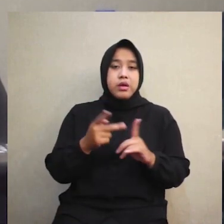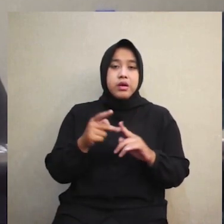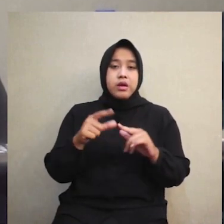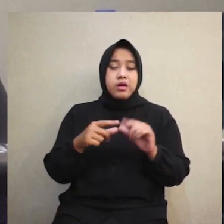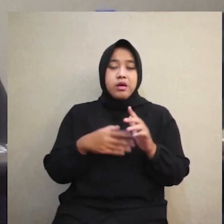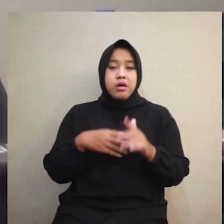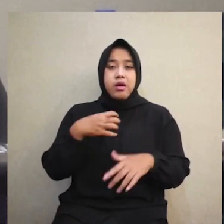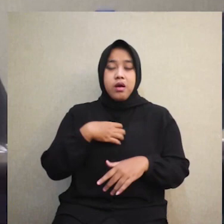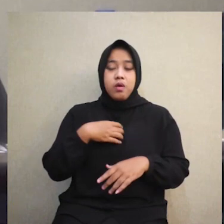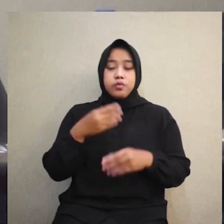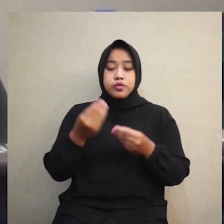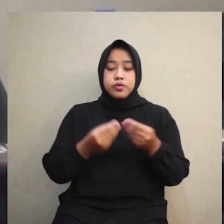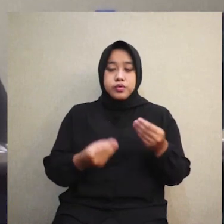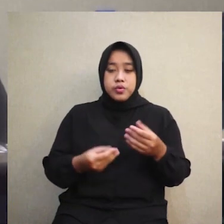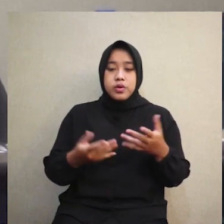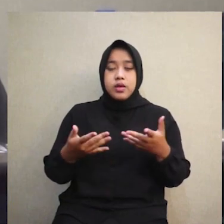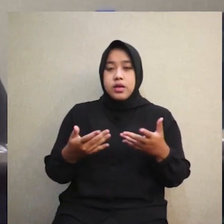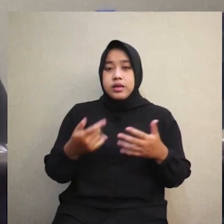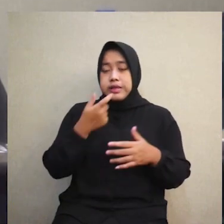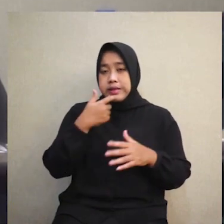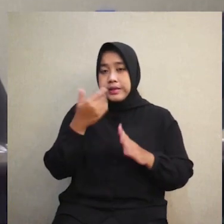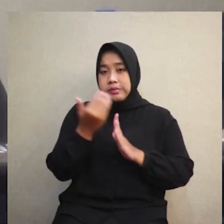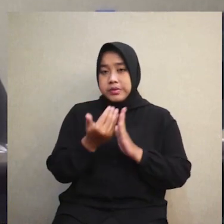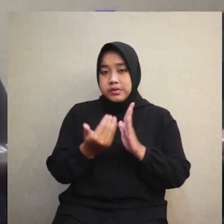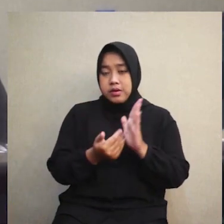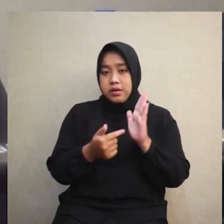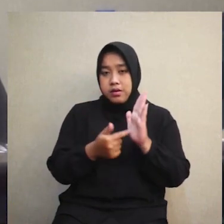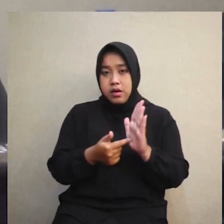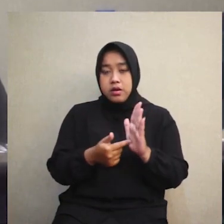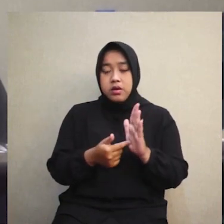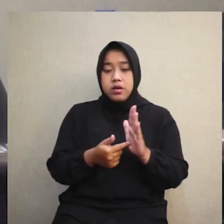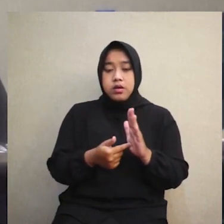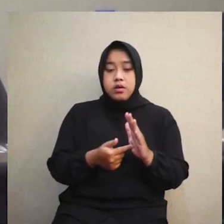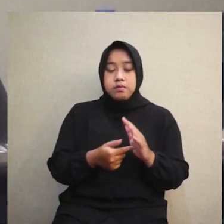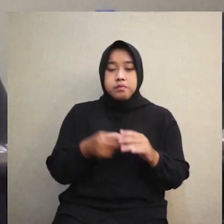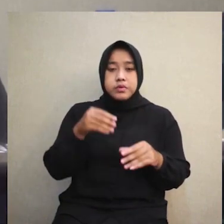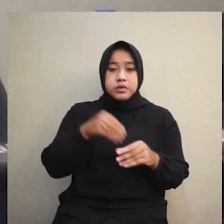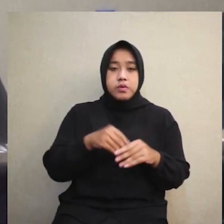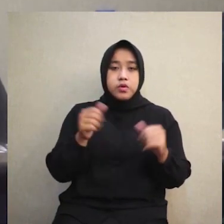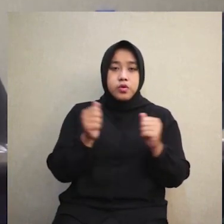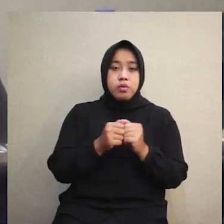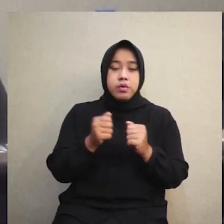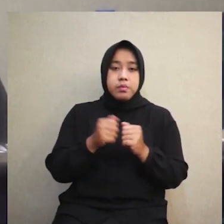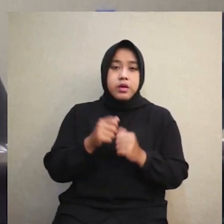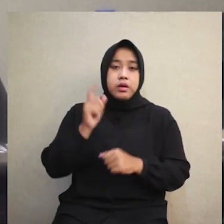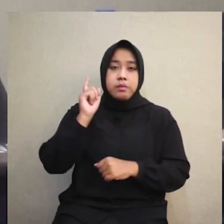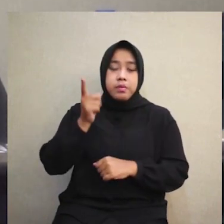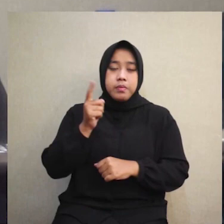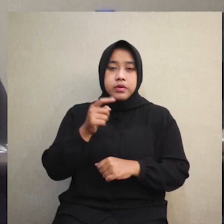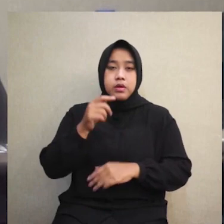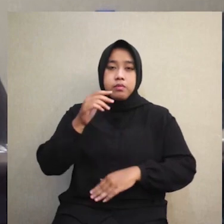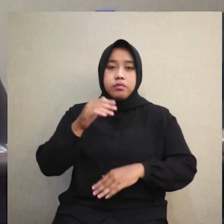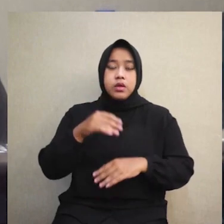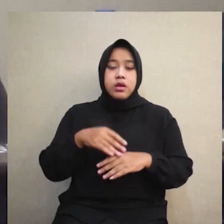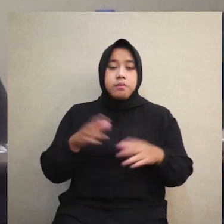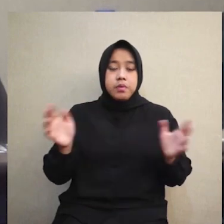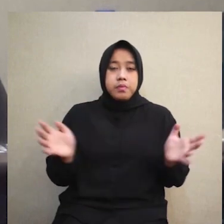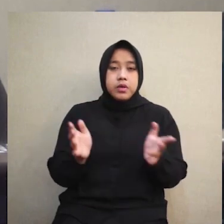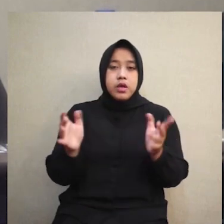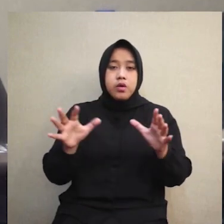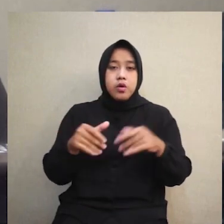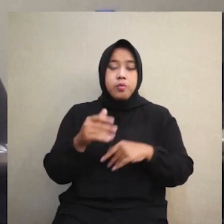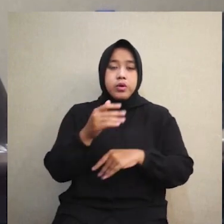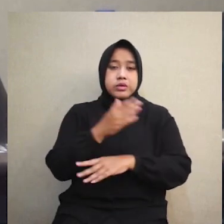di sisi struktur atau ketersediaan kebijakan yang menyimpan komitmen Pemerintah untuk melindungi dan memberdayakan